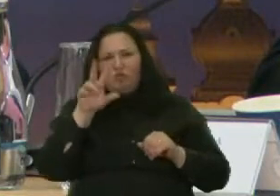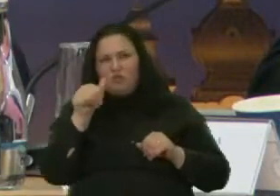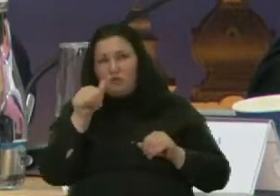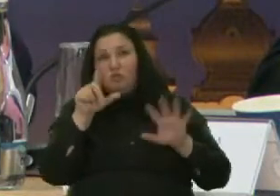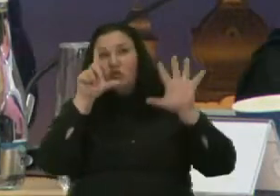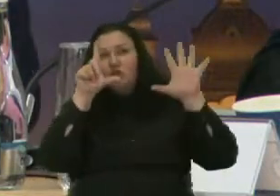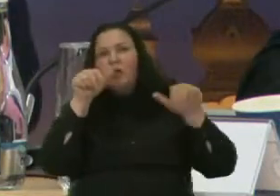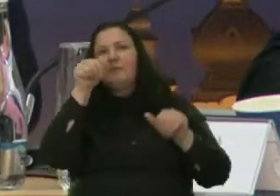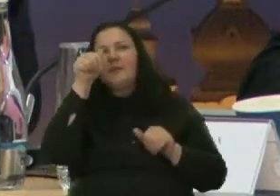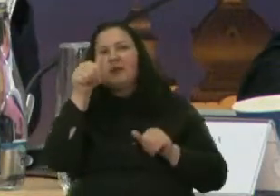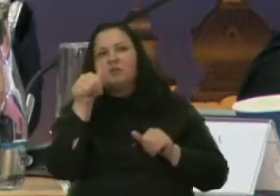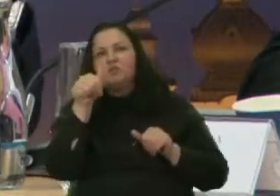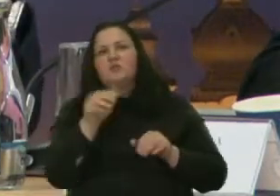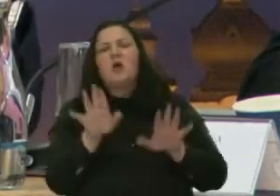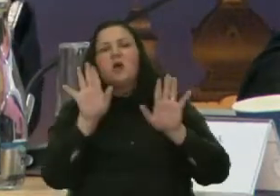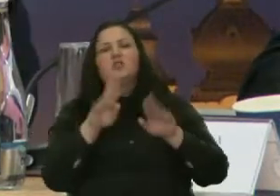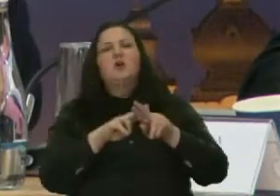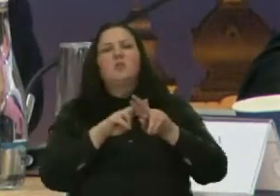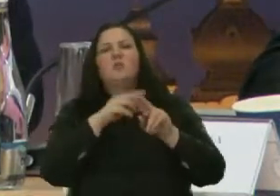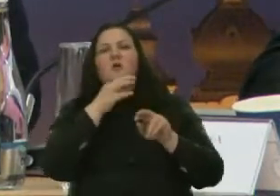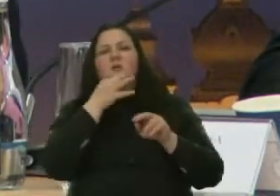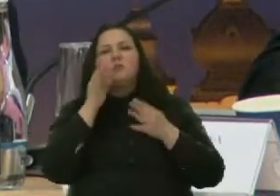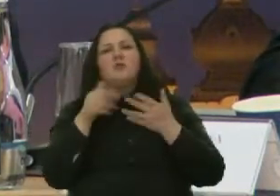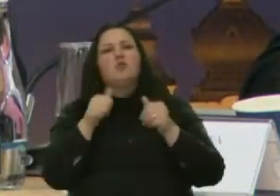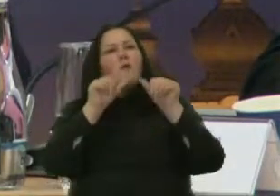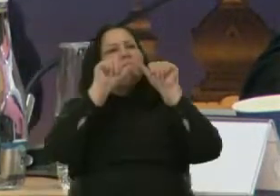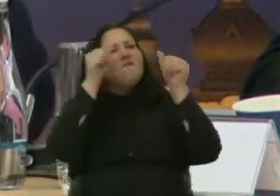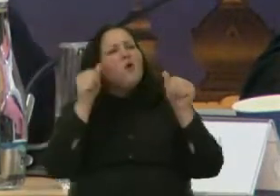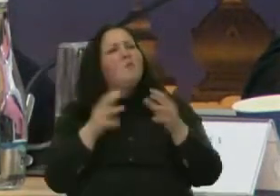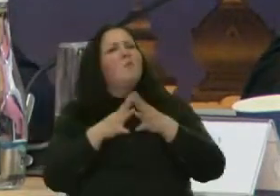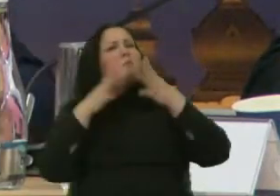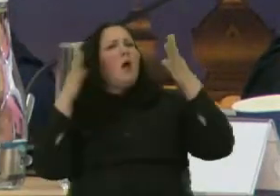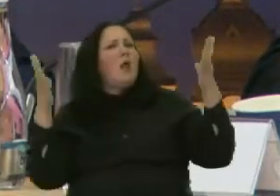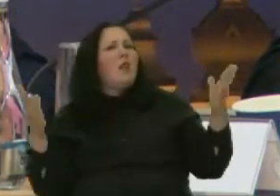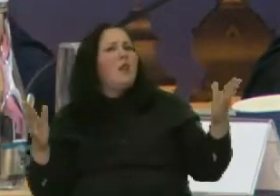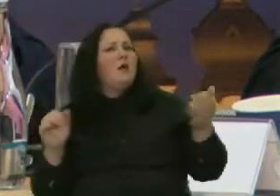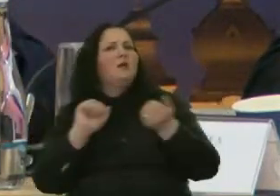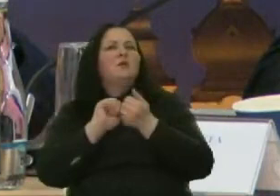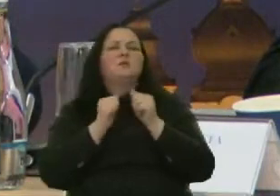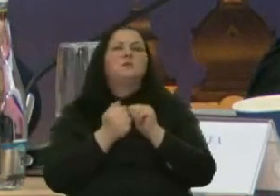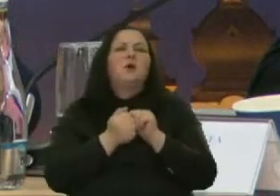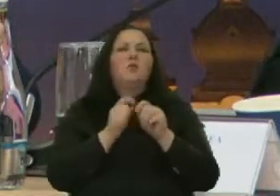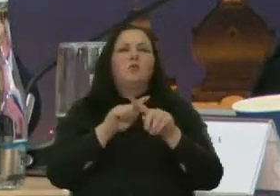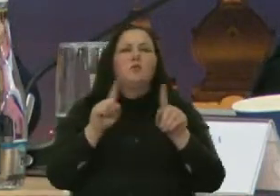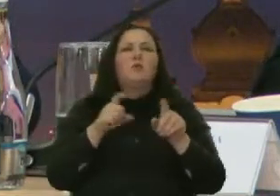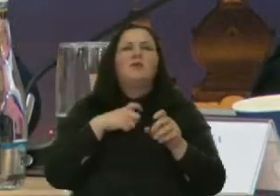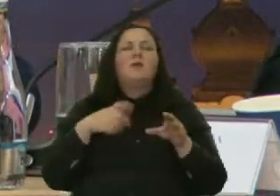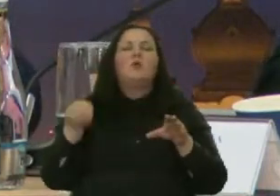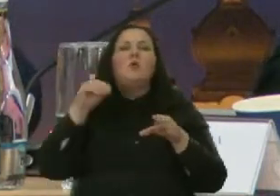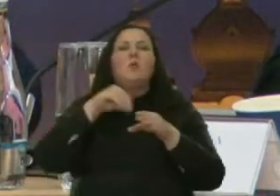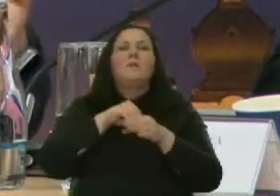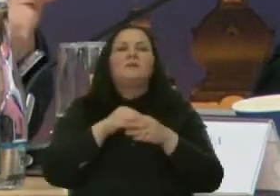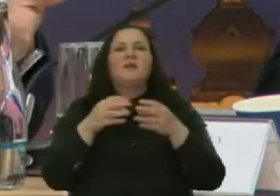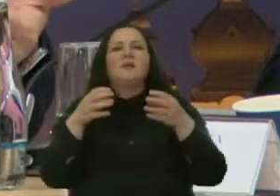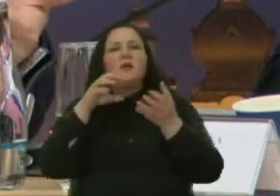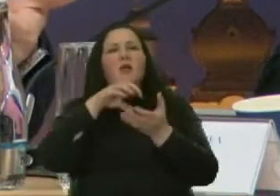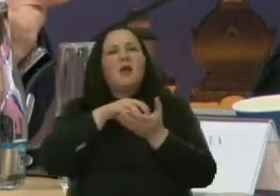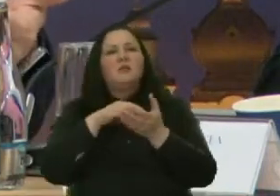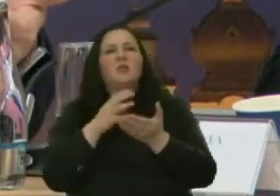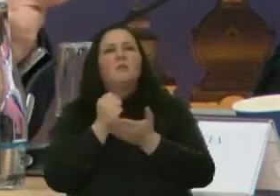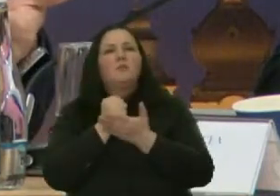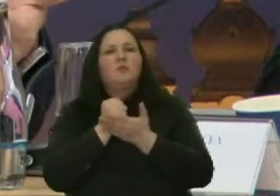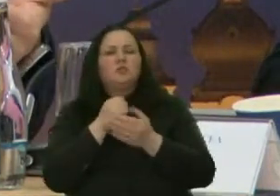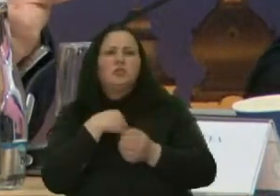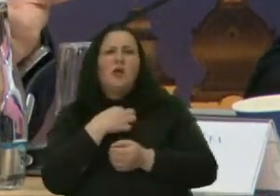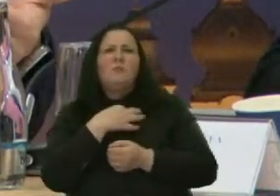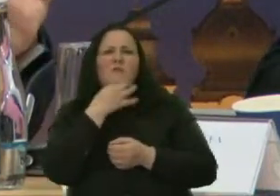venite au fost așa cum am spus la începutul ședințe într o formă mai largă sau mai puțin largă prinsă prins în cadrul de buget și am vorbit un număr suficient